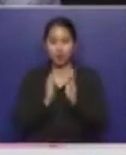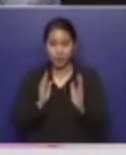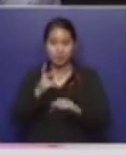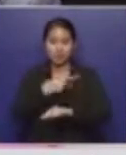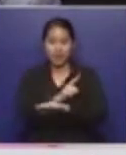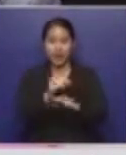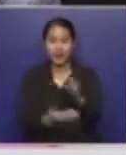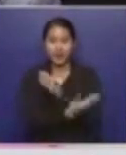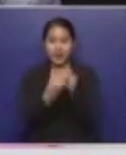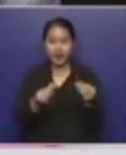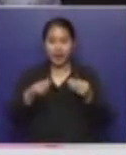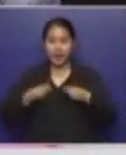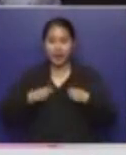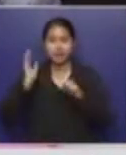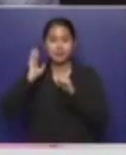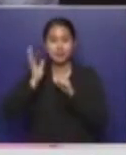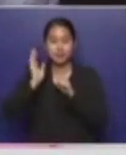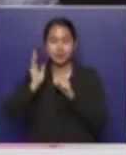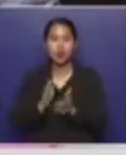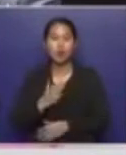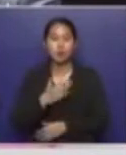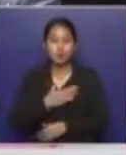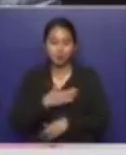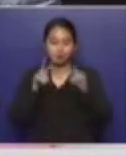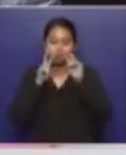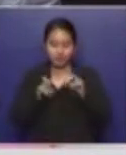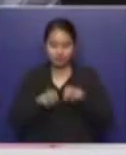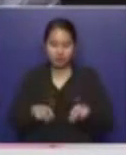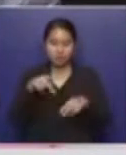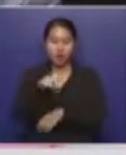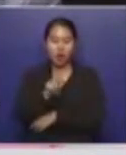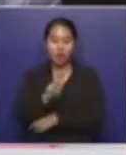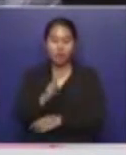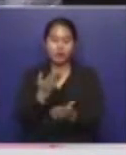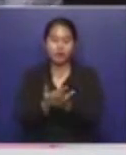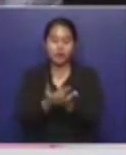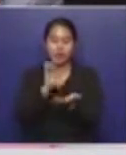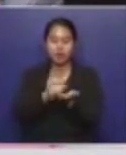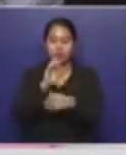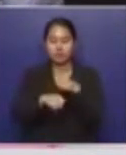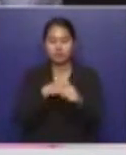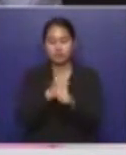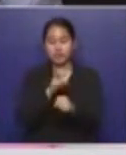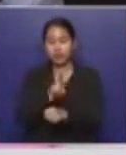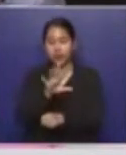อกาสกับจากที่ผมได้ศึกษาพรบงบประมาณรายจ่ายประจำปีพุทธศักราช